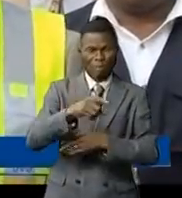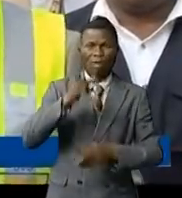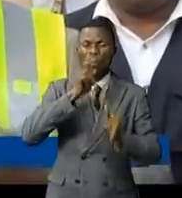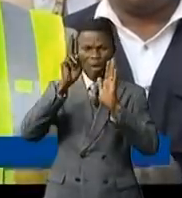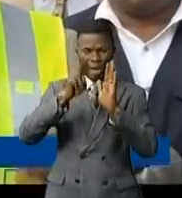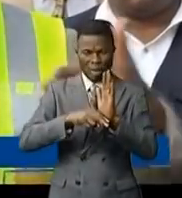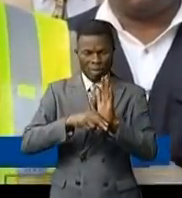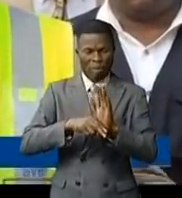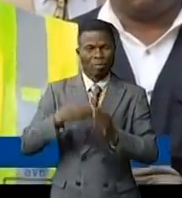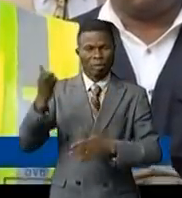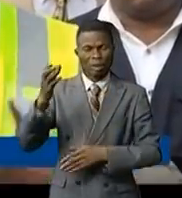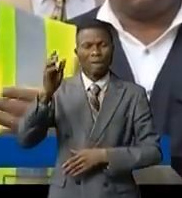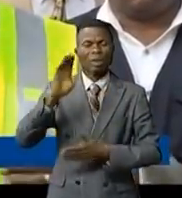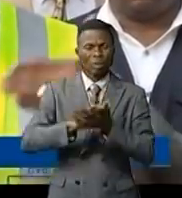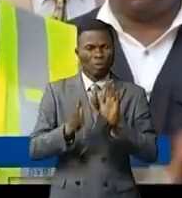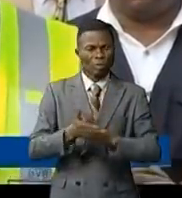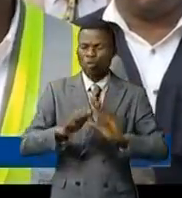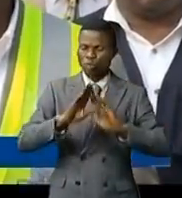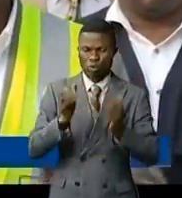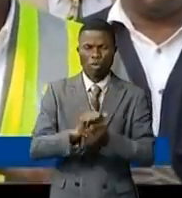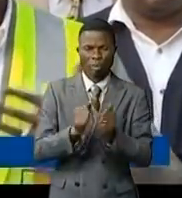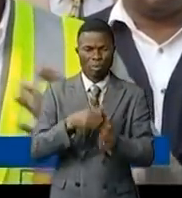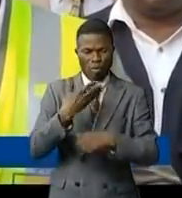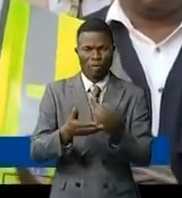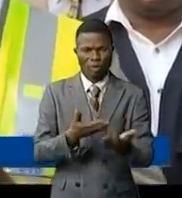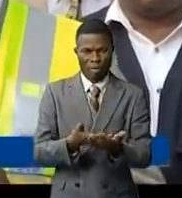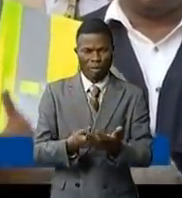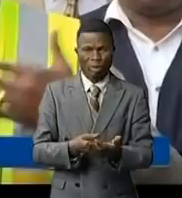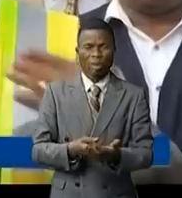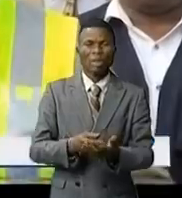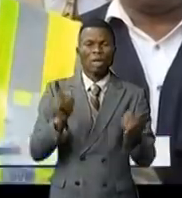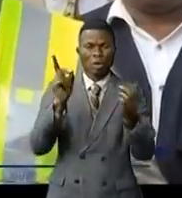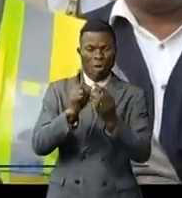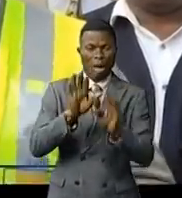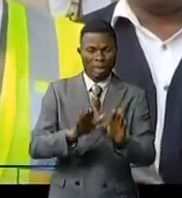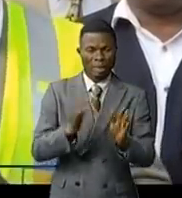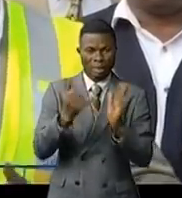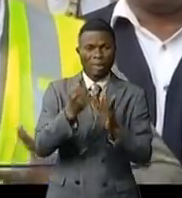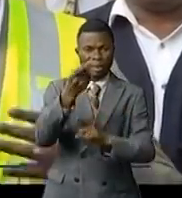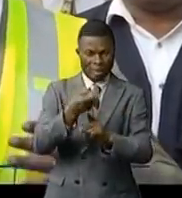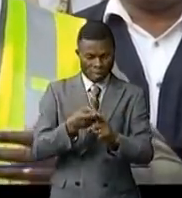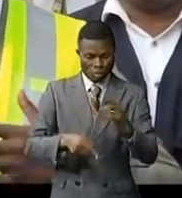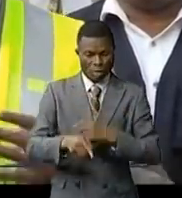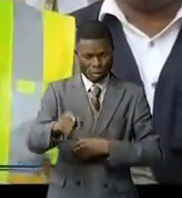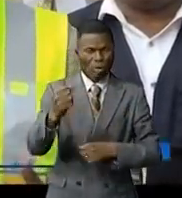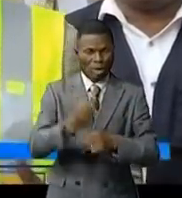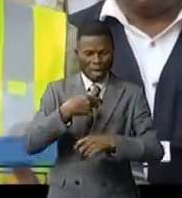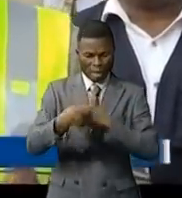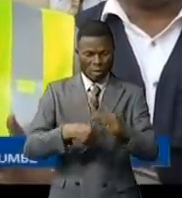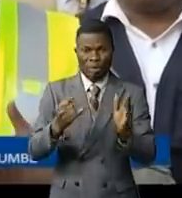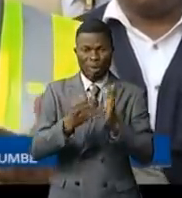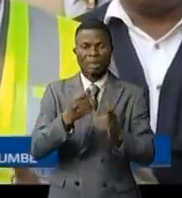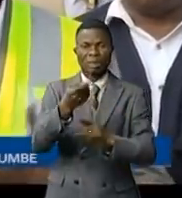Que la population soit témoin de nos réalisations. Rendez-vous dans 6 mois. Autrement que travaillons au salaire de